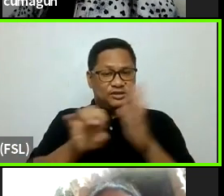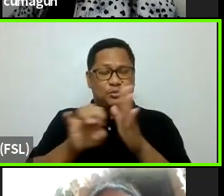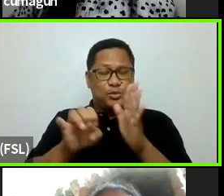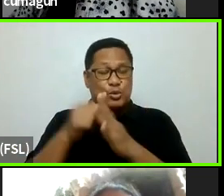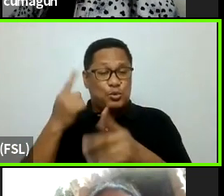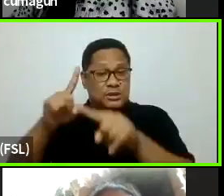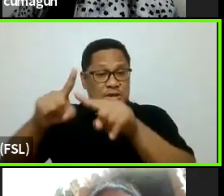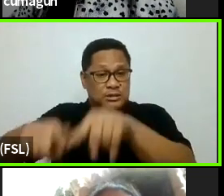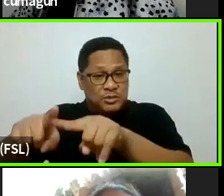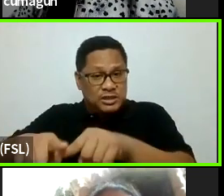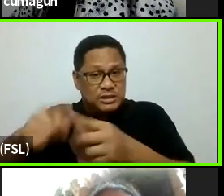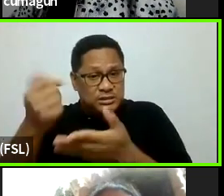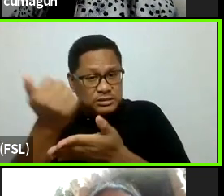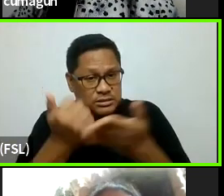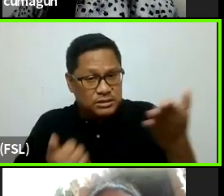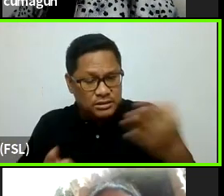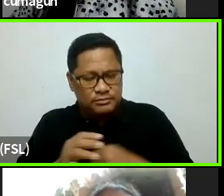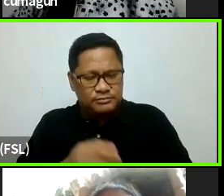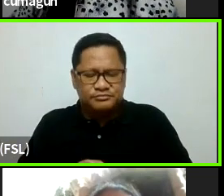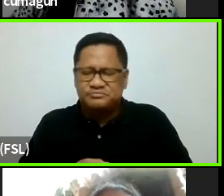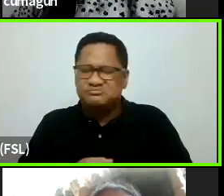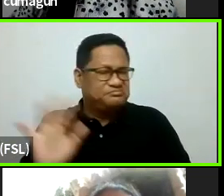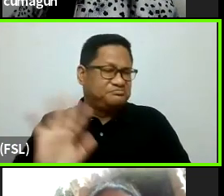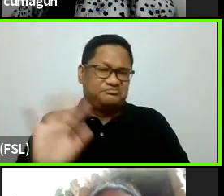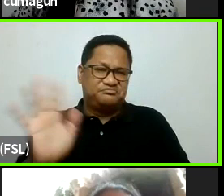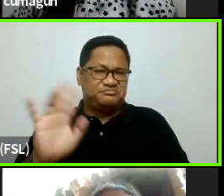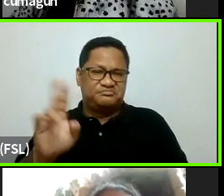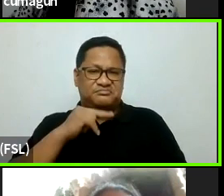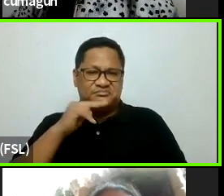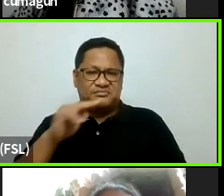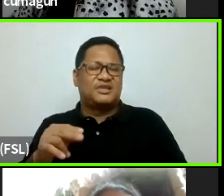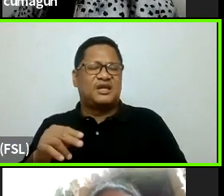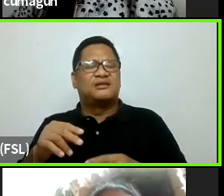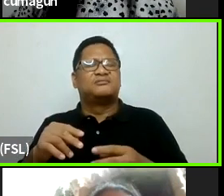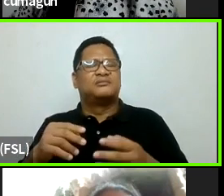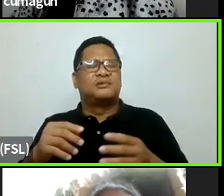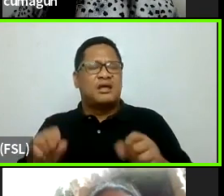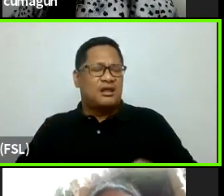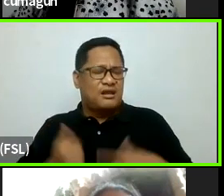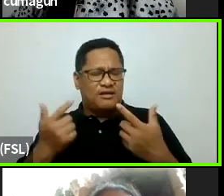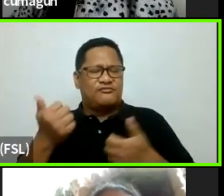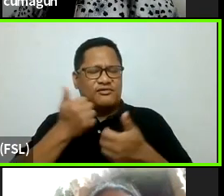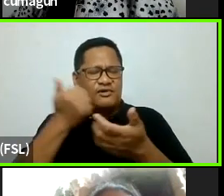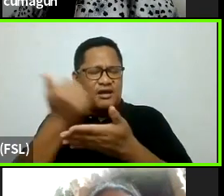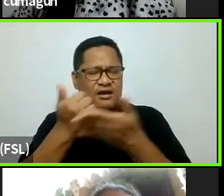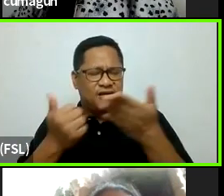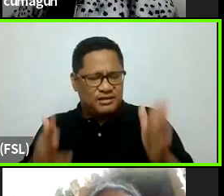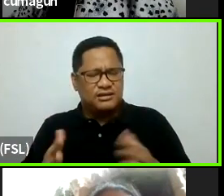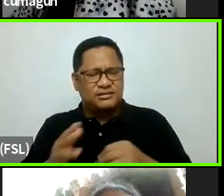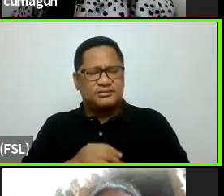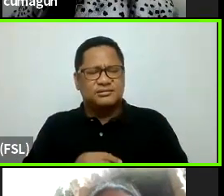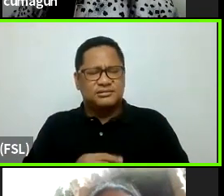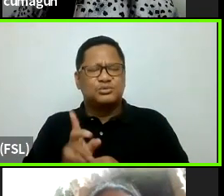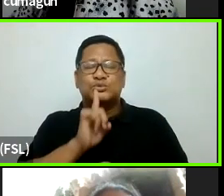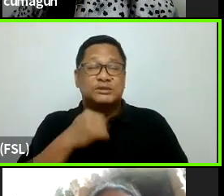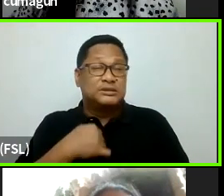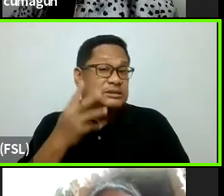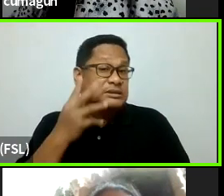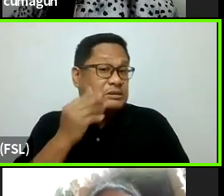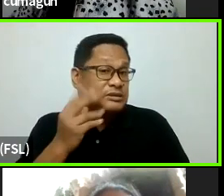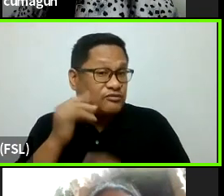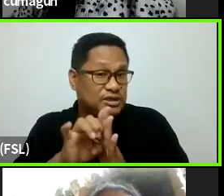lagi sa art, hindi mabubuhay ang isang artist. Kasi nararanasan ko yun eh.